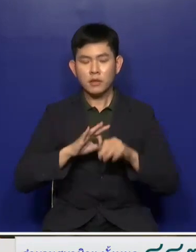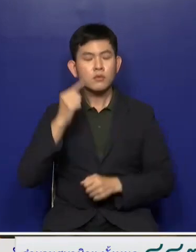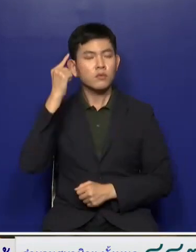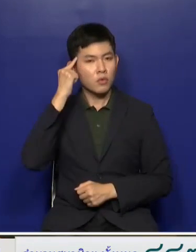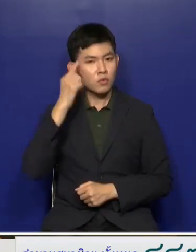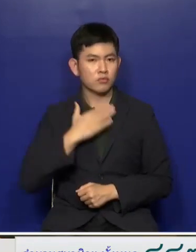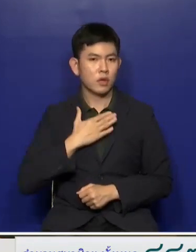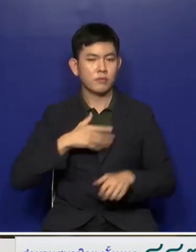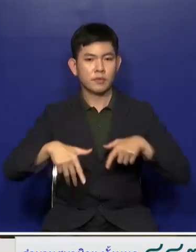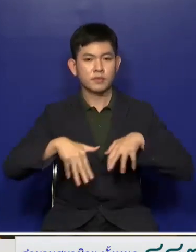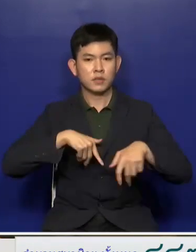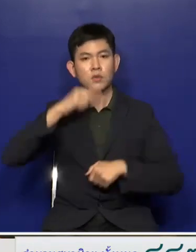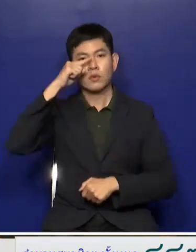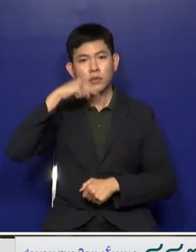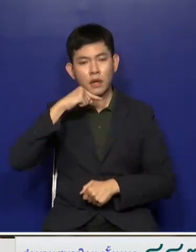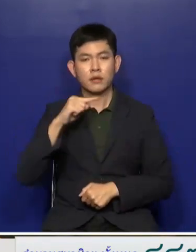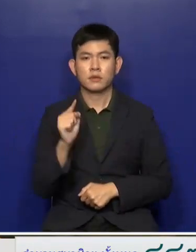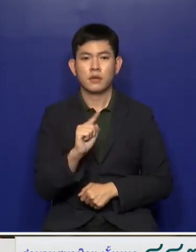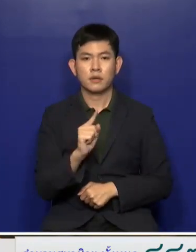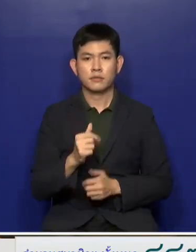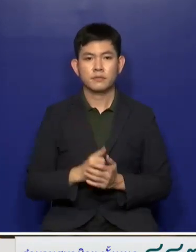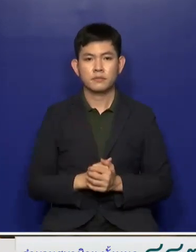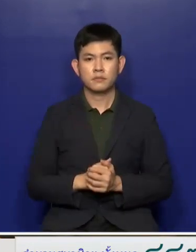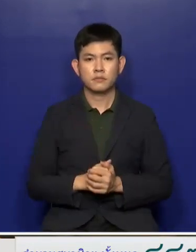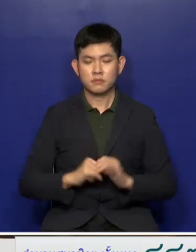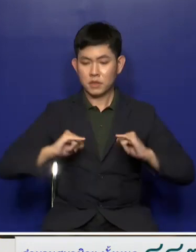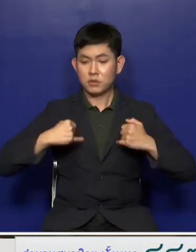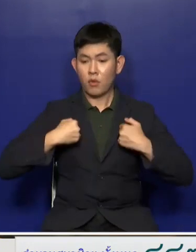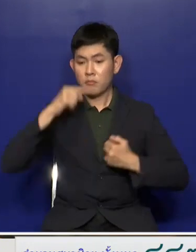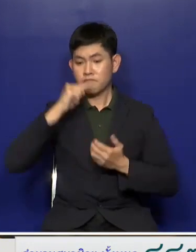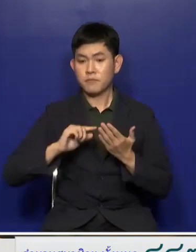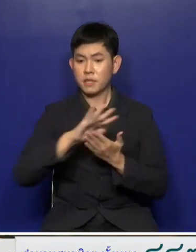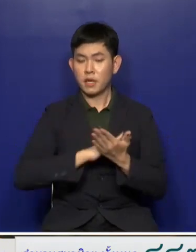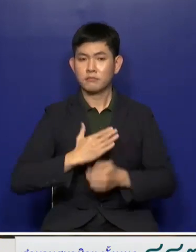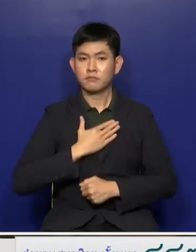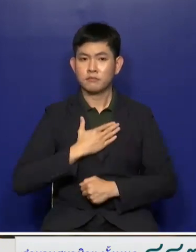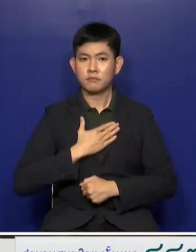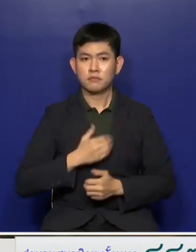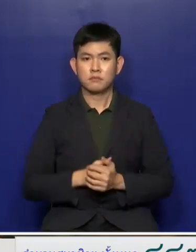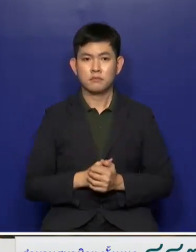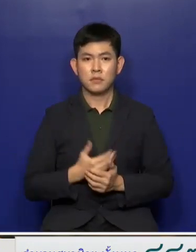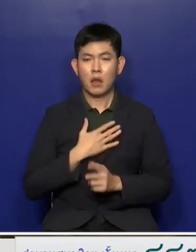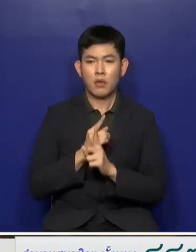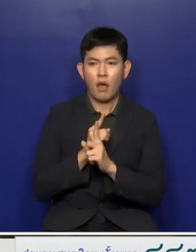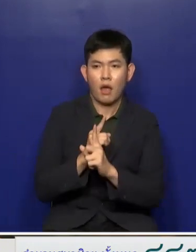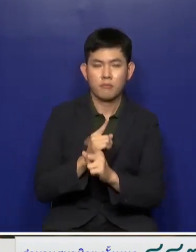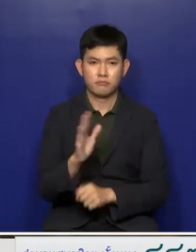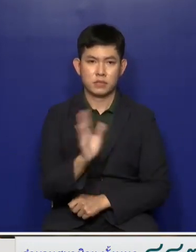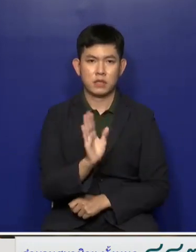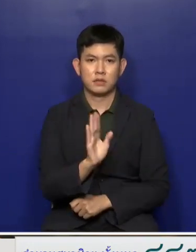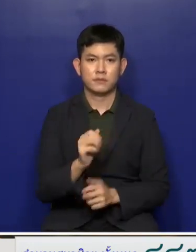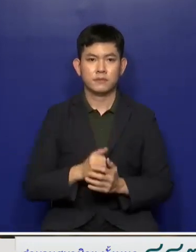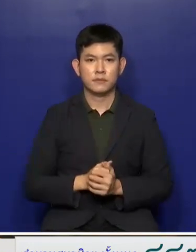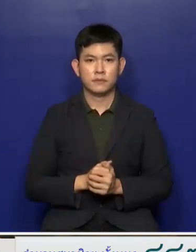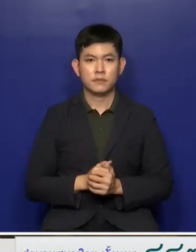เป็นพลเมืองก็คือเราเป็นเจ้าของชาติด้วยไม่ใช่เป็นผู้ตามอย่างเดียวไม่ใช่เ